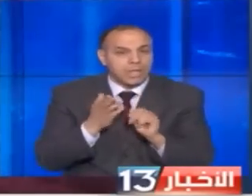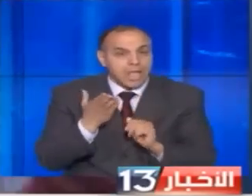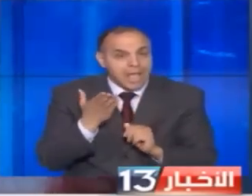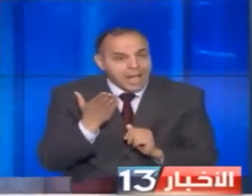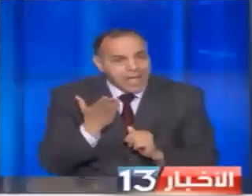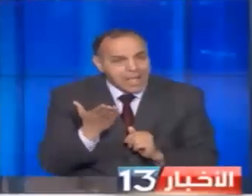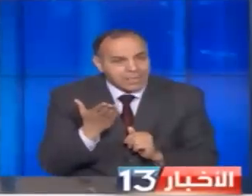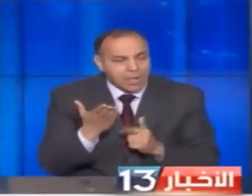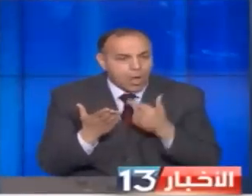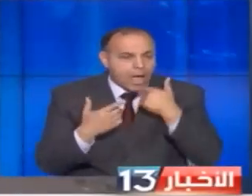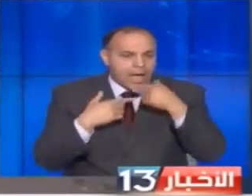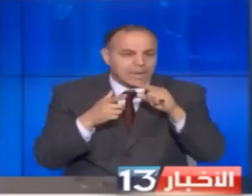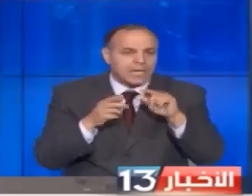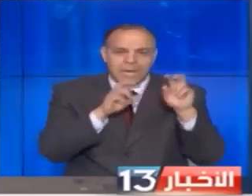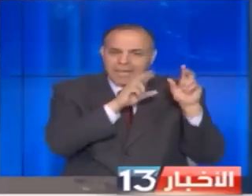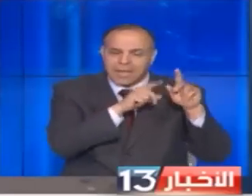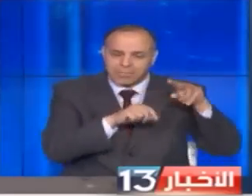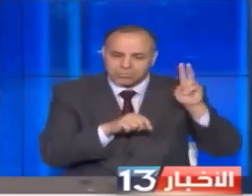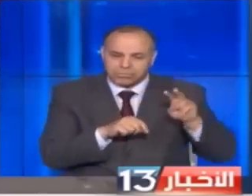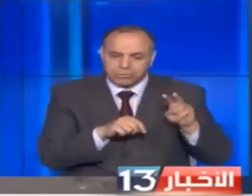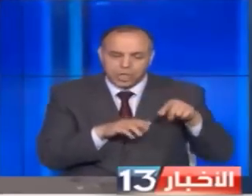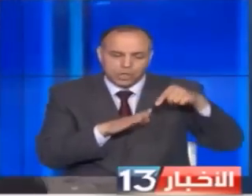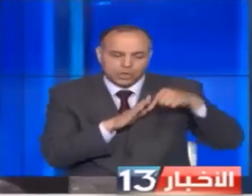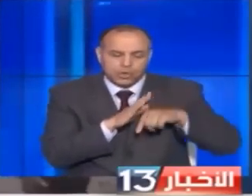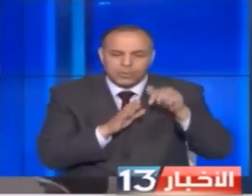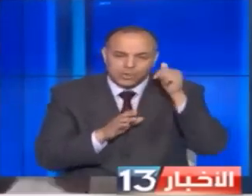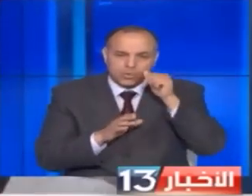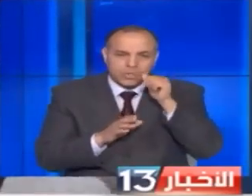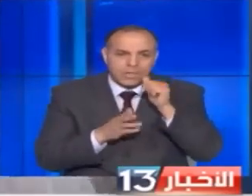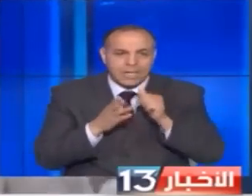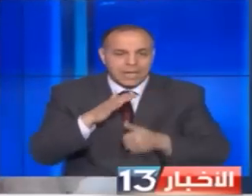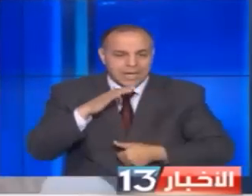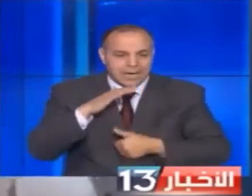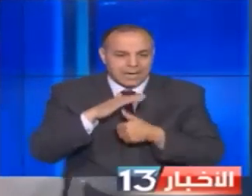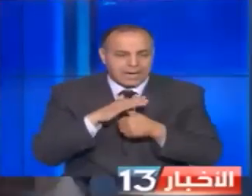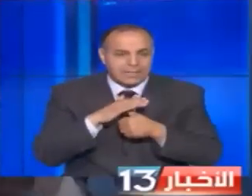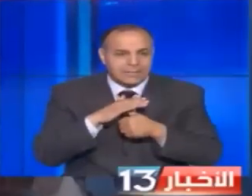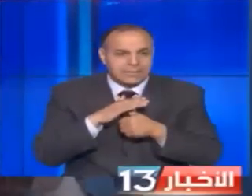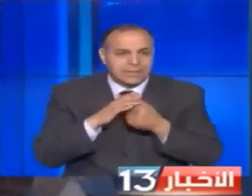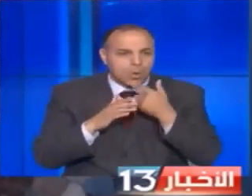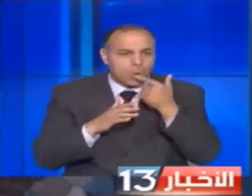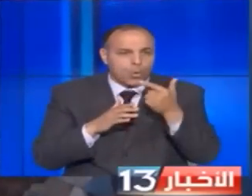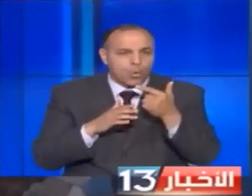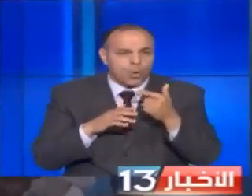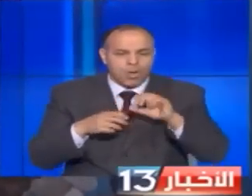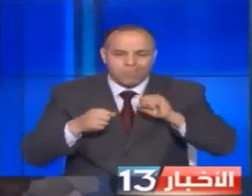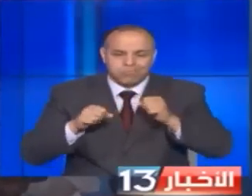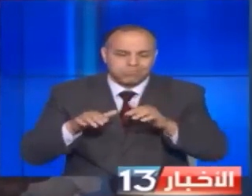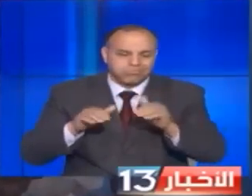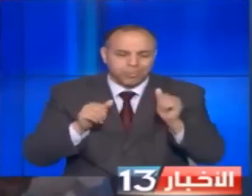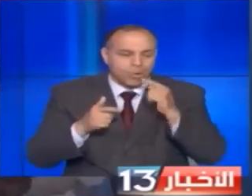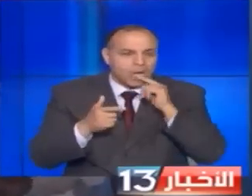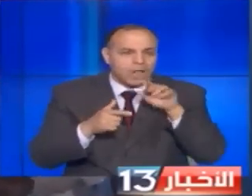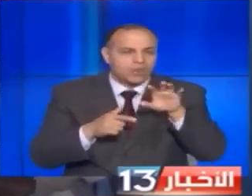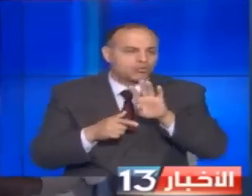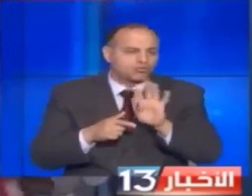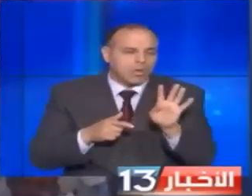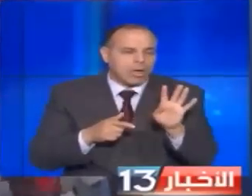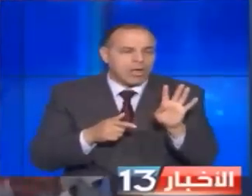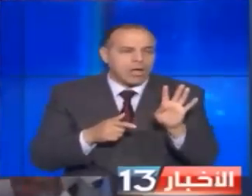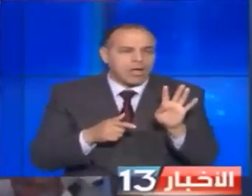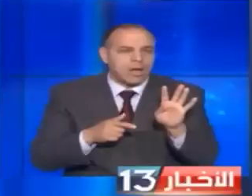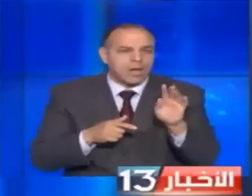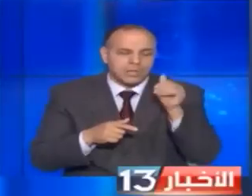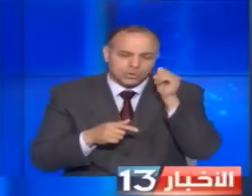ذلك غداه اعلان الاذاعه الرسميه بجنوب السودان ان الرئيس البشير رفع حاله الطوارئ في مناطق الشمال في مناطق